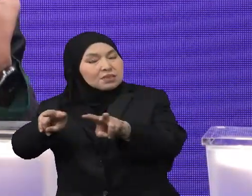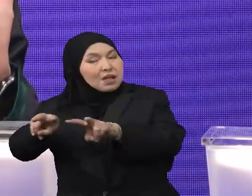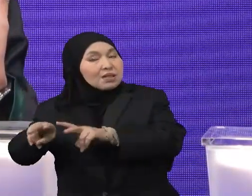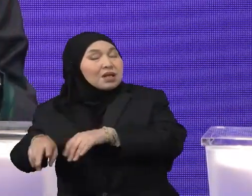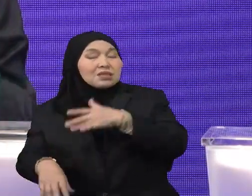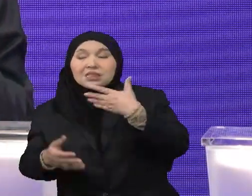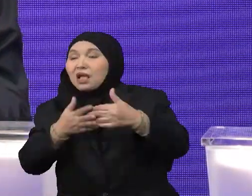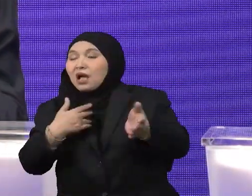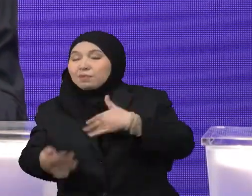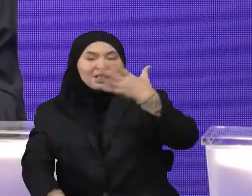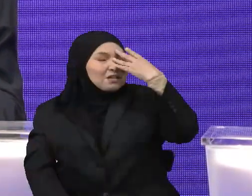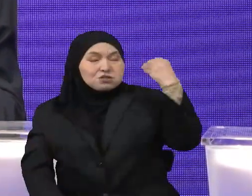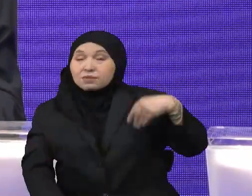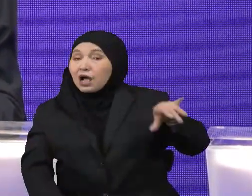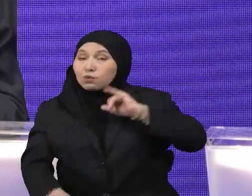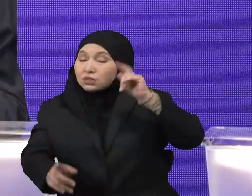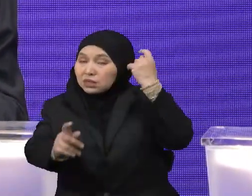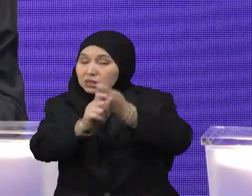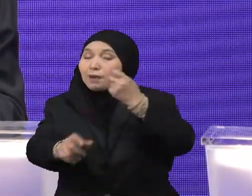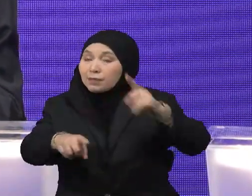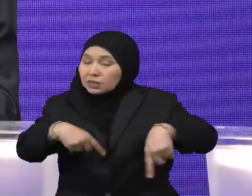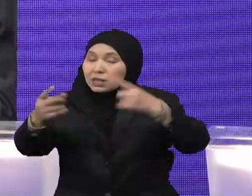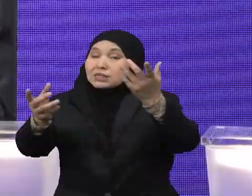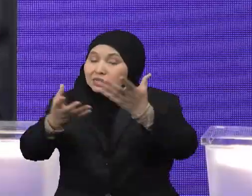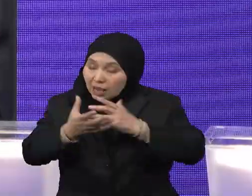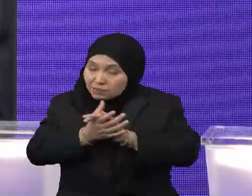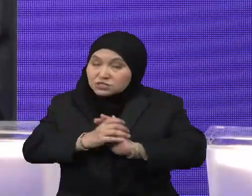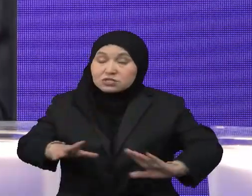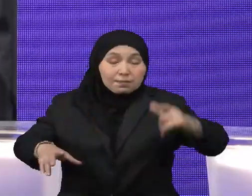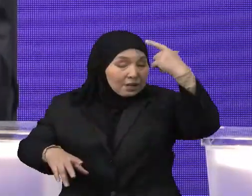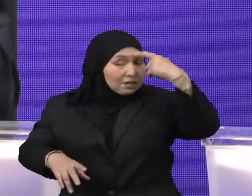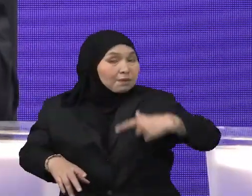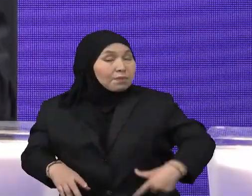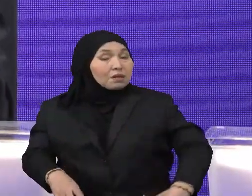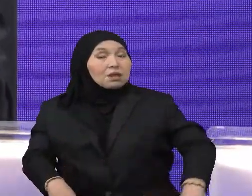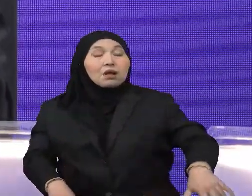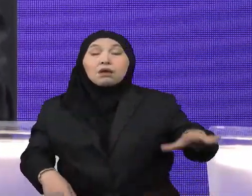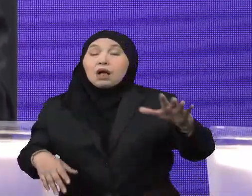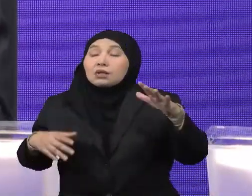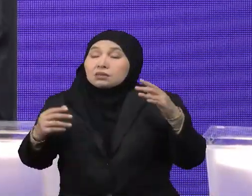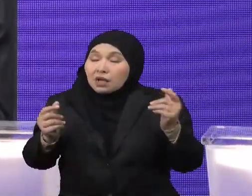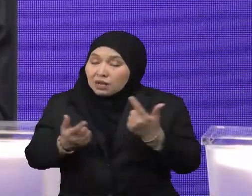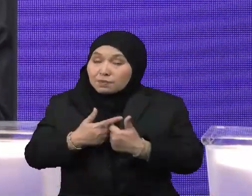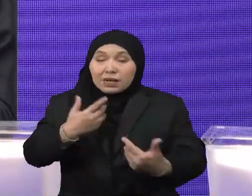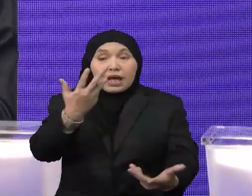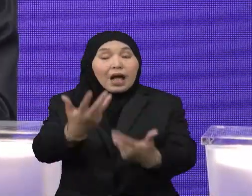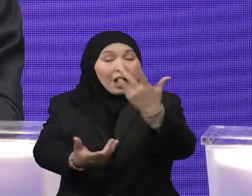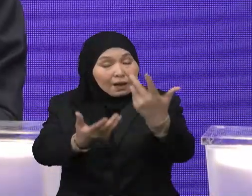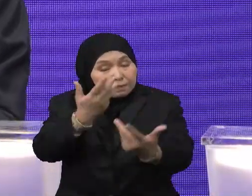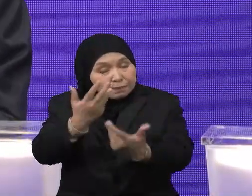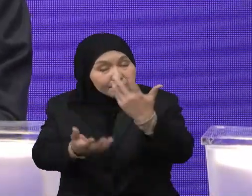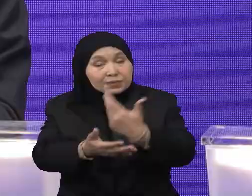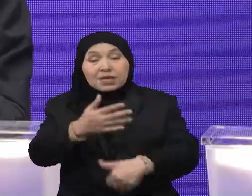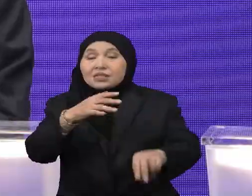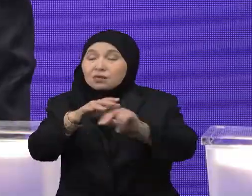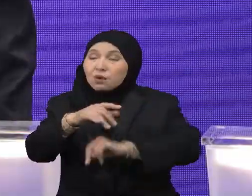tak kisah macam mereka dan aku akan pergi dan karena mereka hendak menyelamatkan diri mereka untuk golongan